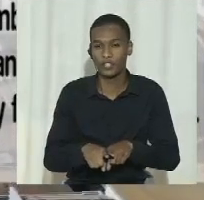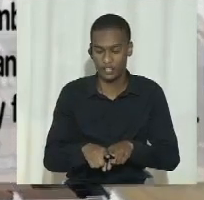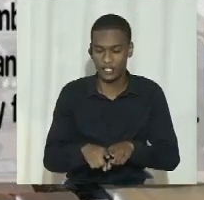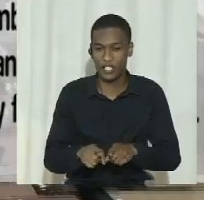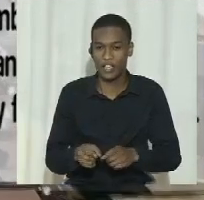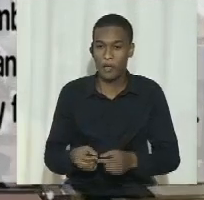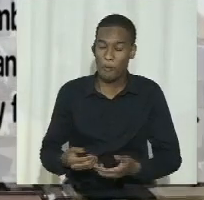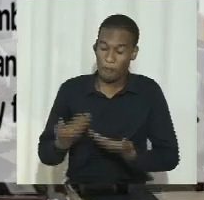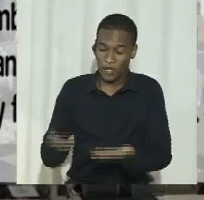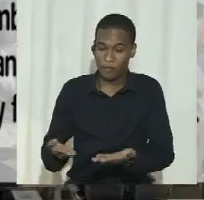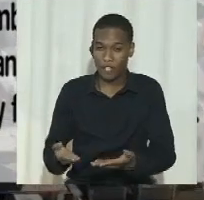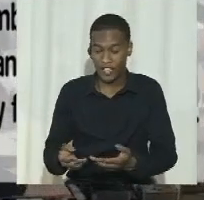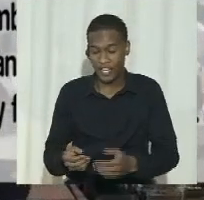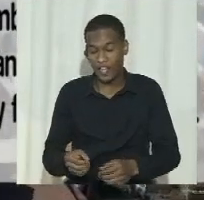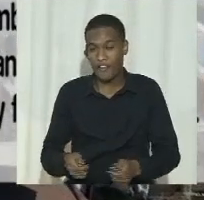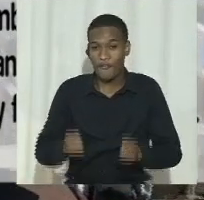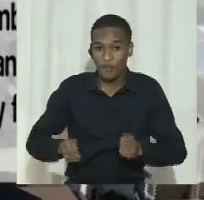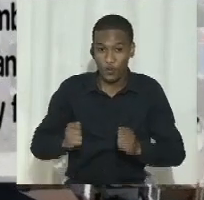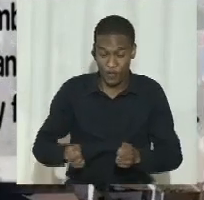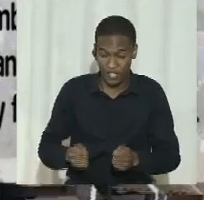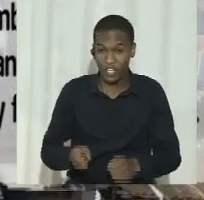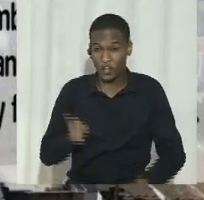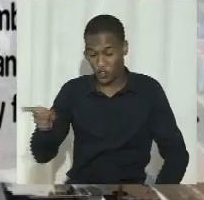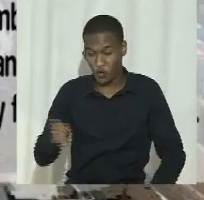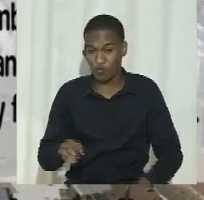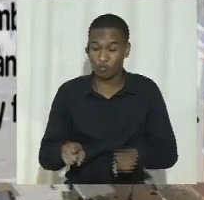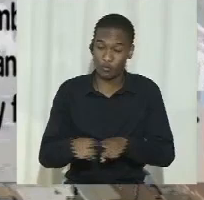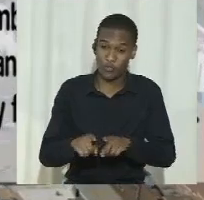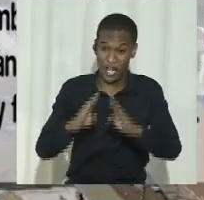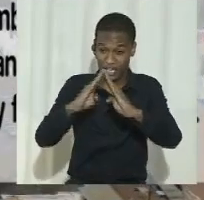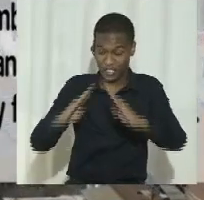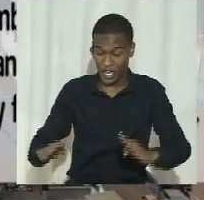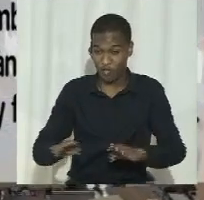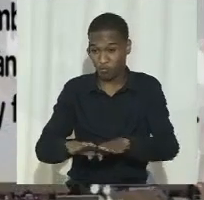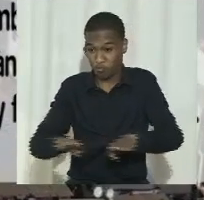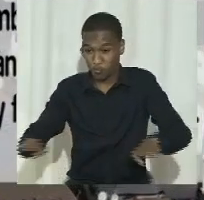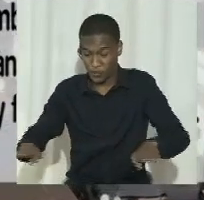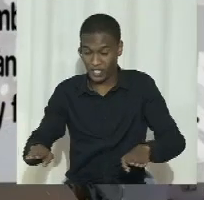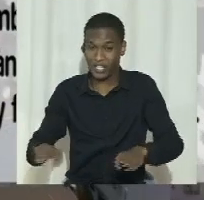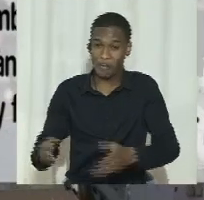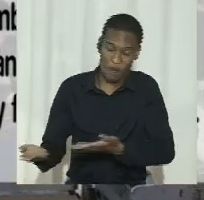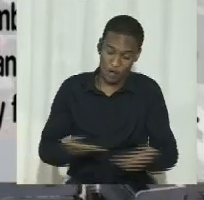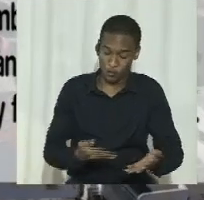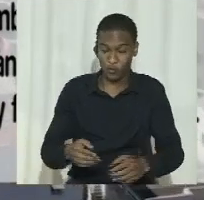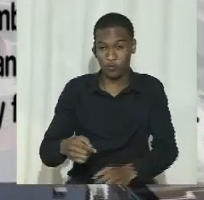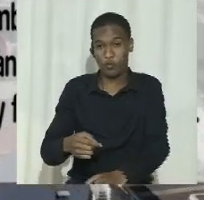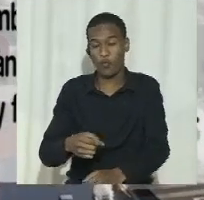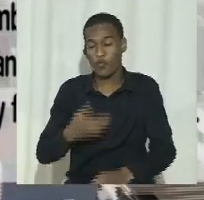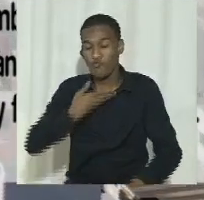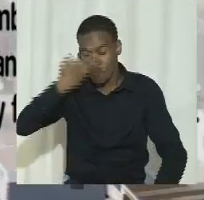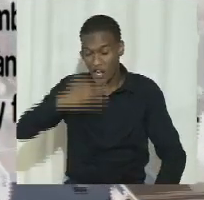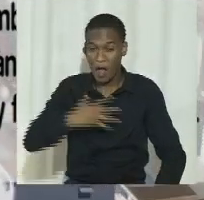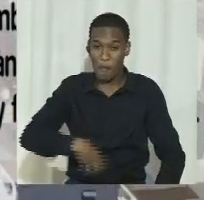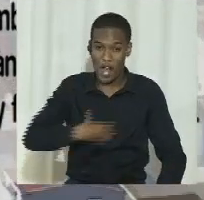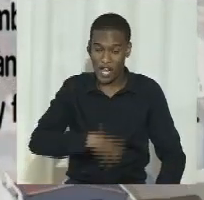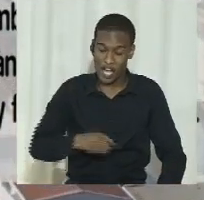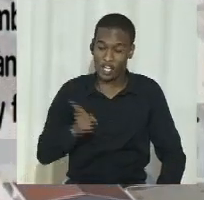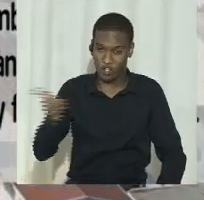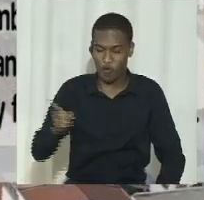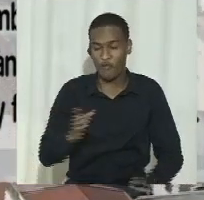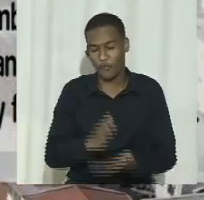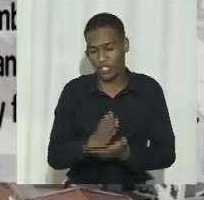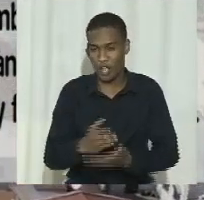ara-dalana ireo toerana fandraisana marary sy toeram-pitsaboana isan-tokony dia nomena lalana tamin'ny filankevitry ny